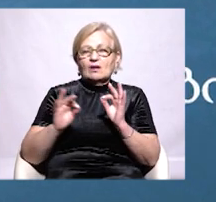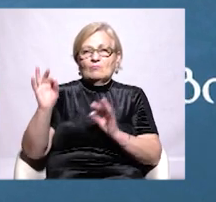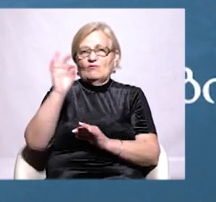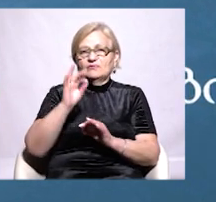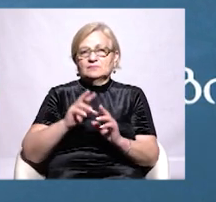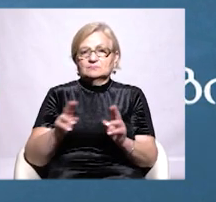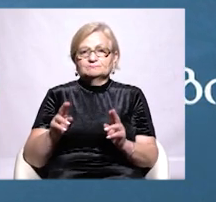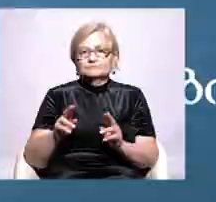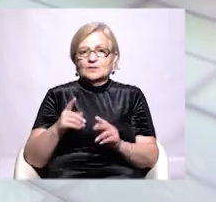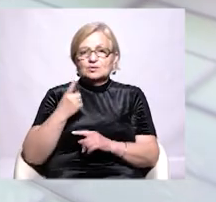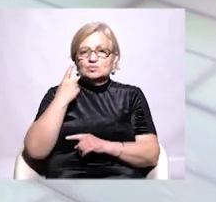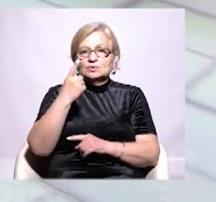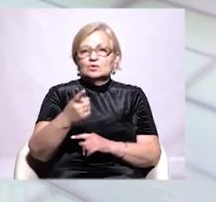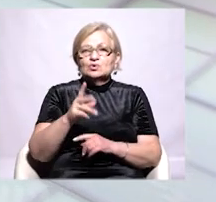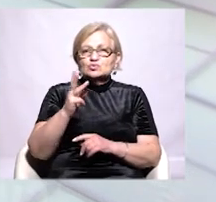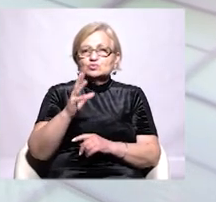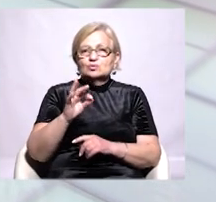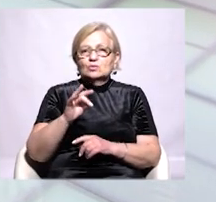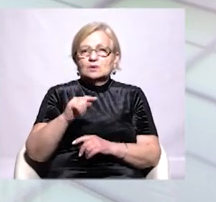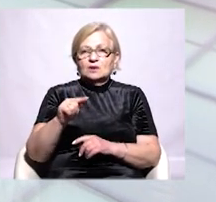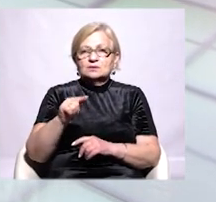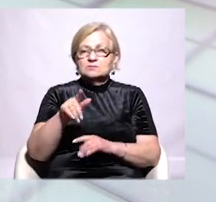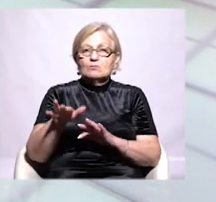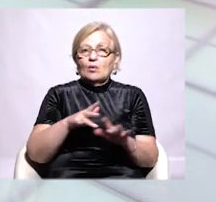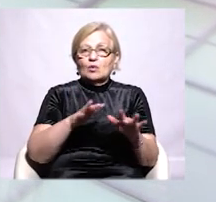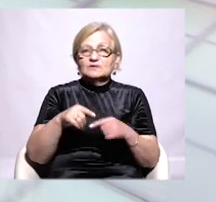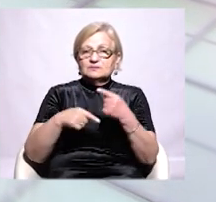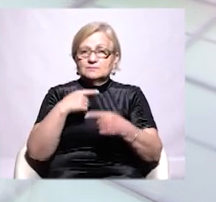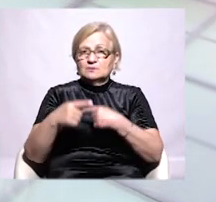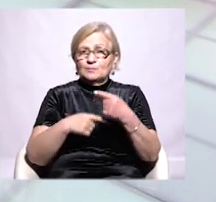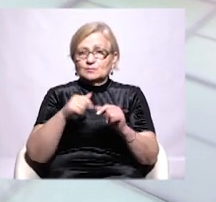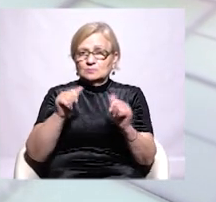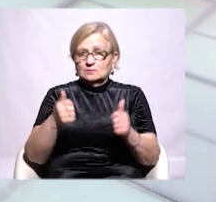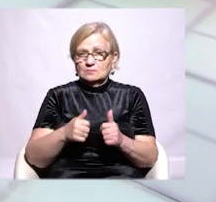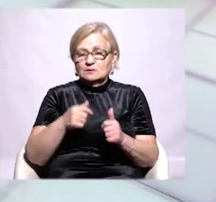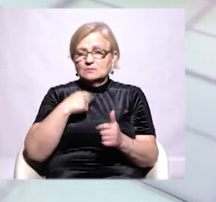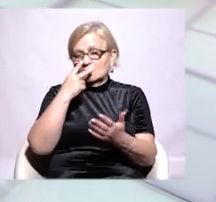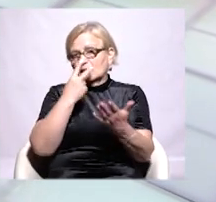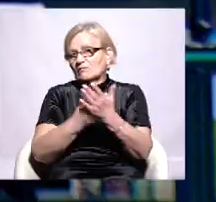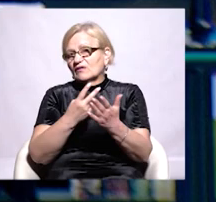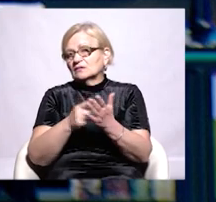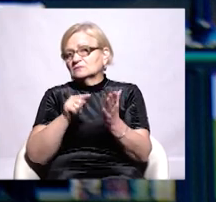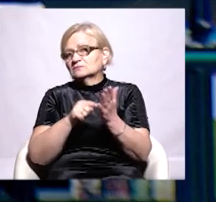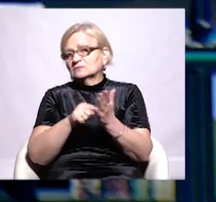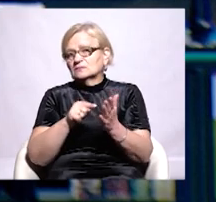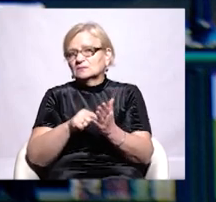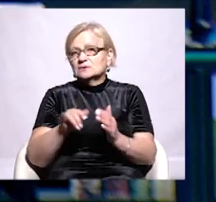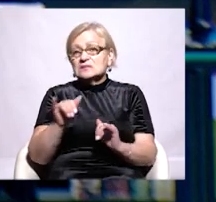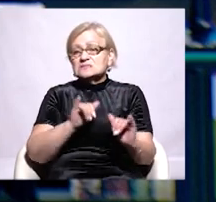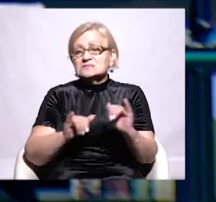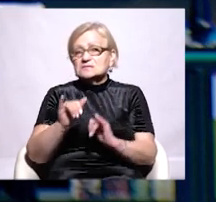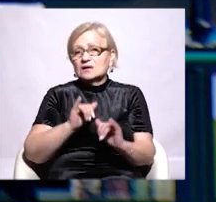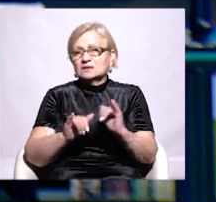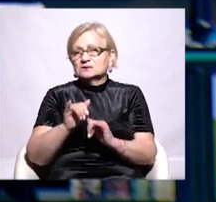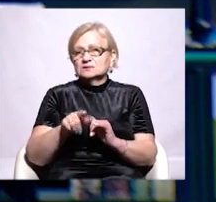ამოვიდა. Შორით, მოქმედებითი ბრუნვის ეს ფორმა უმეტესად მიგვანიშნებდა იმაზე, თუ